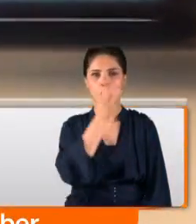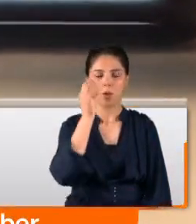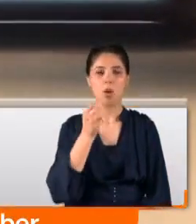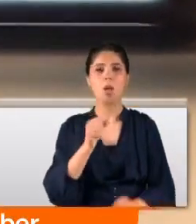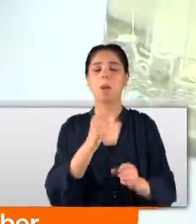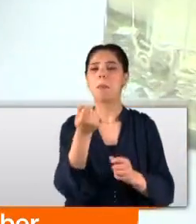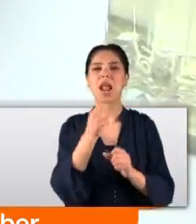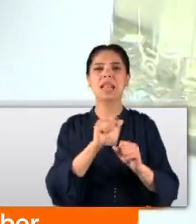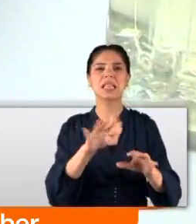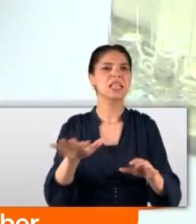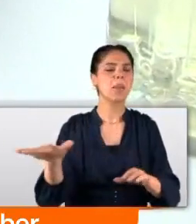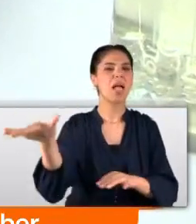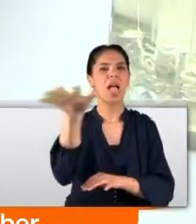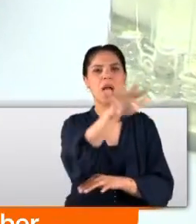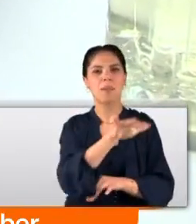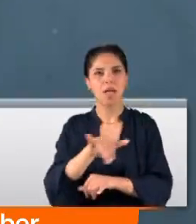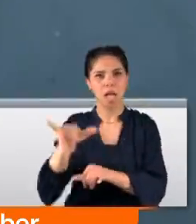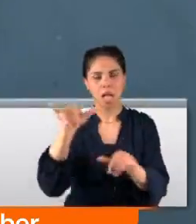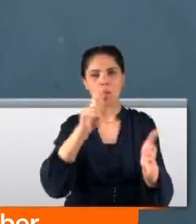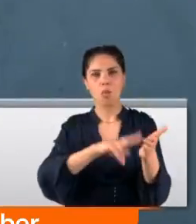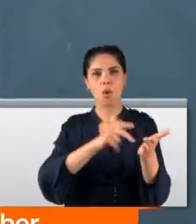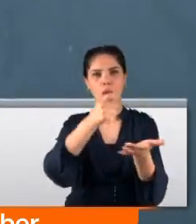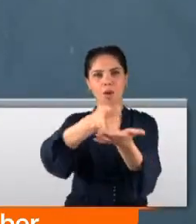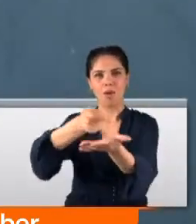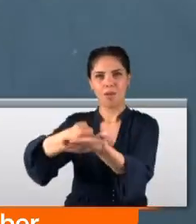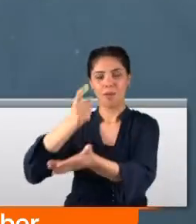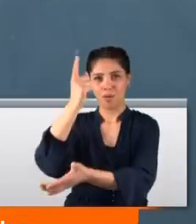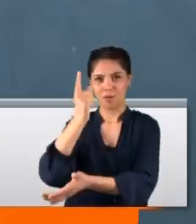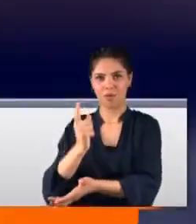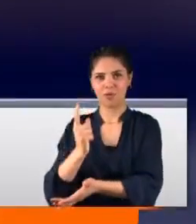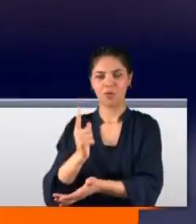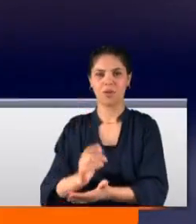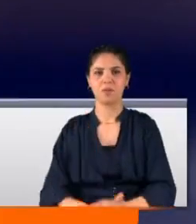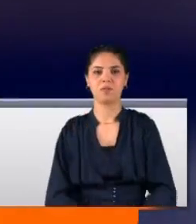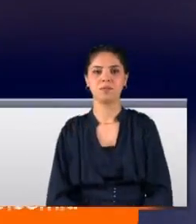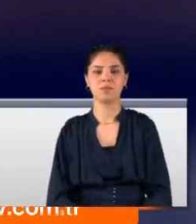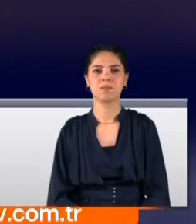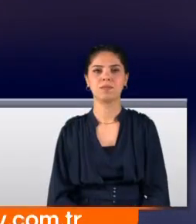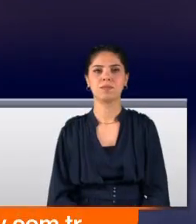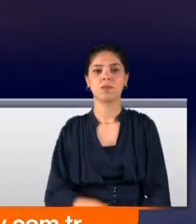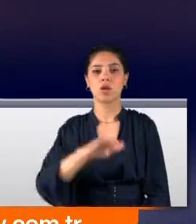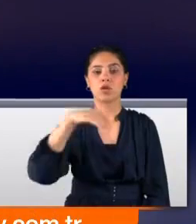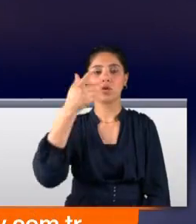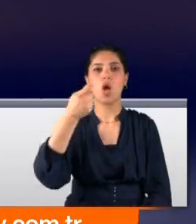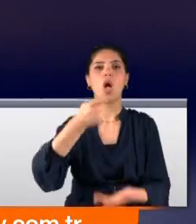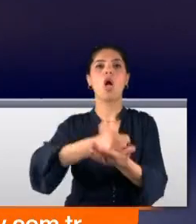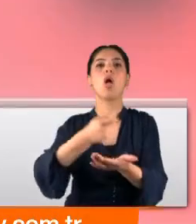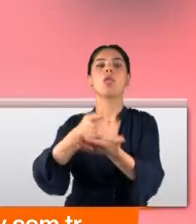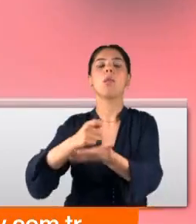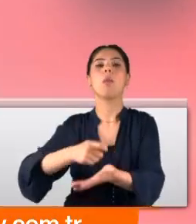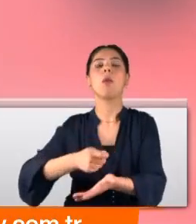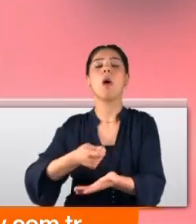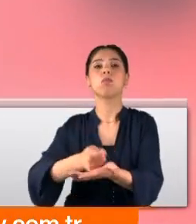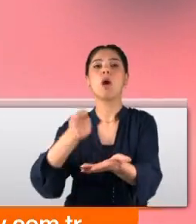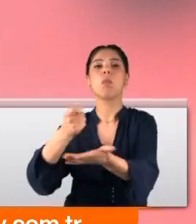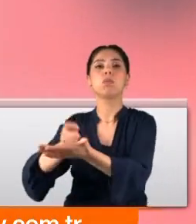sistemlerinde olduğu gibi önce üyelere ödeme yapıldı. İster istemez gaza gelmeye başladık. Zaman geçtikçe ödemeler aksadı, bahaneler